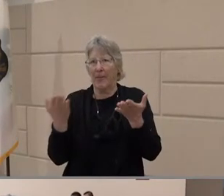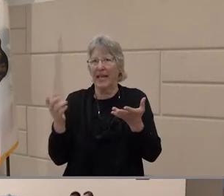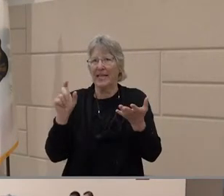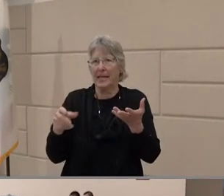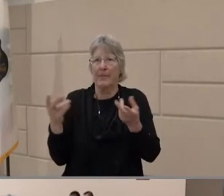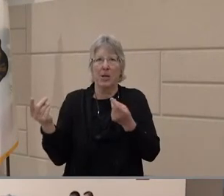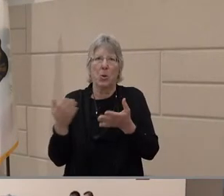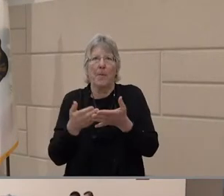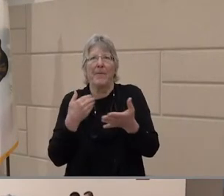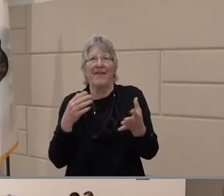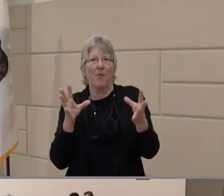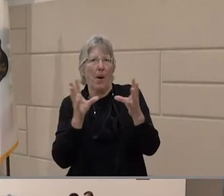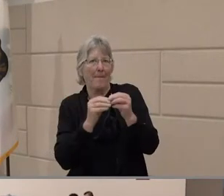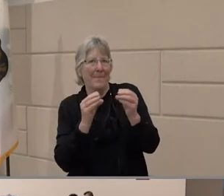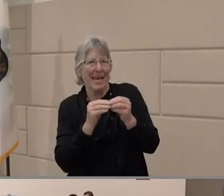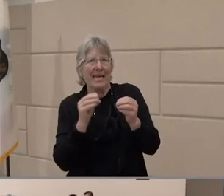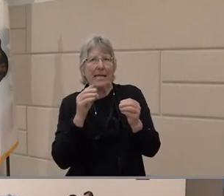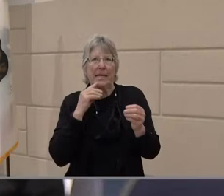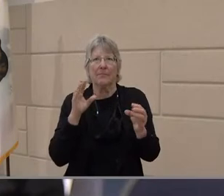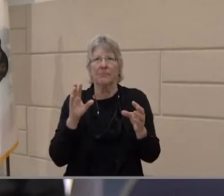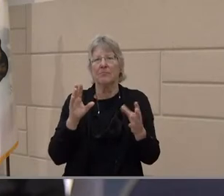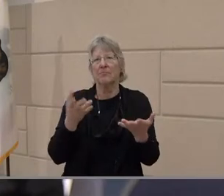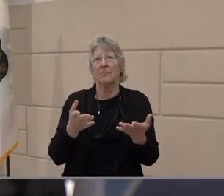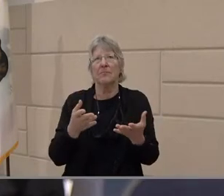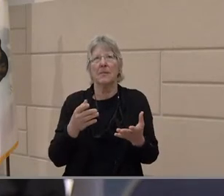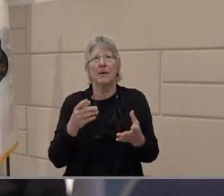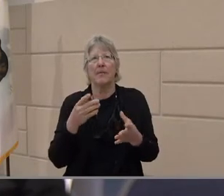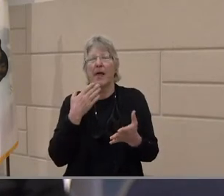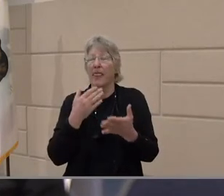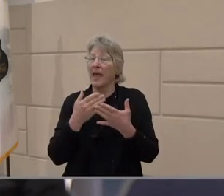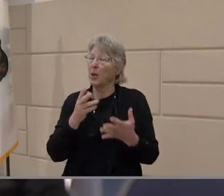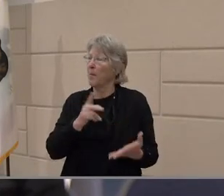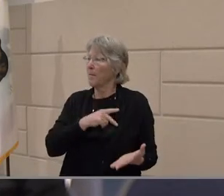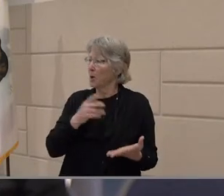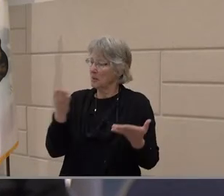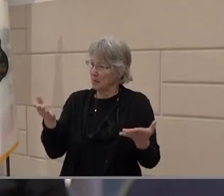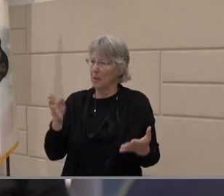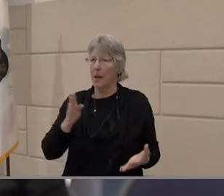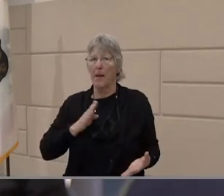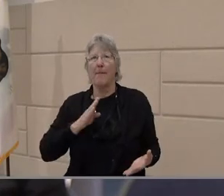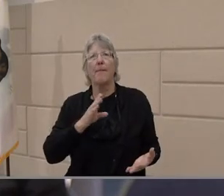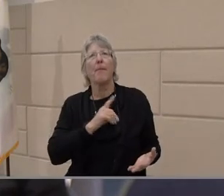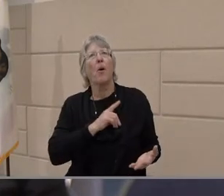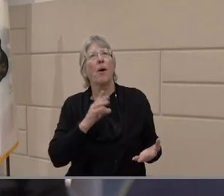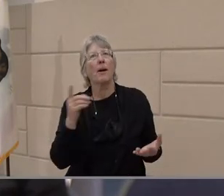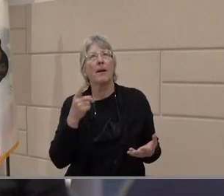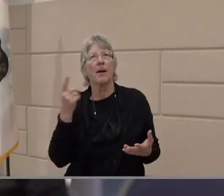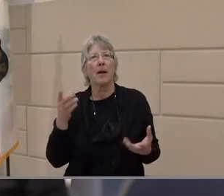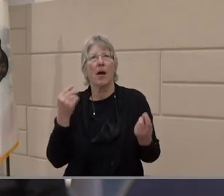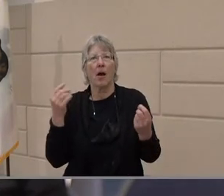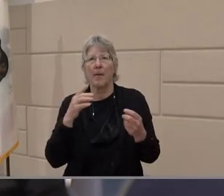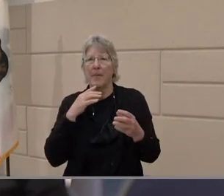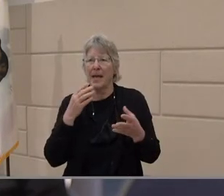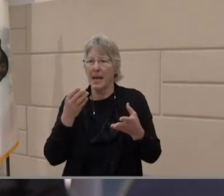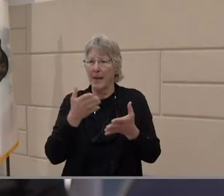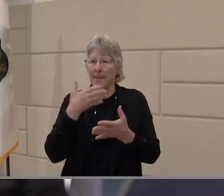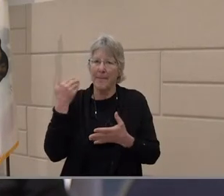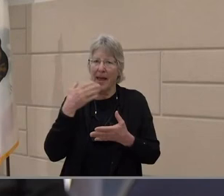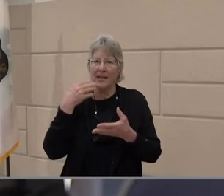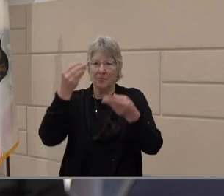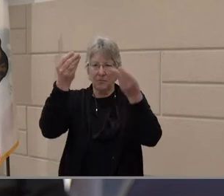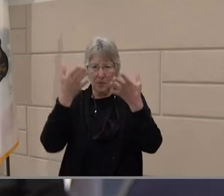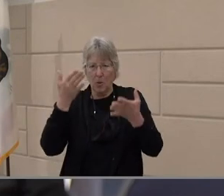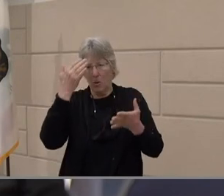ដែលត្រូវមានការចុះហត្ថលេខាខ្ញុំសូមអរគុណដែលផ្ដល់ក្នុងនាមជានាយកគណៈកម្ម